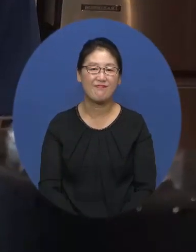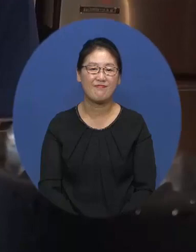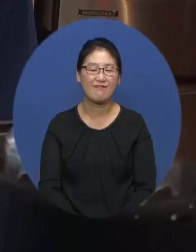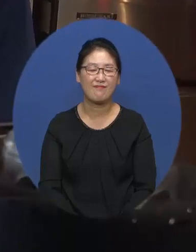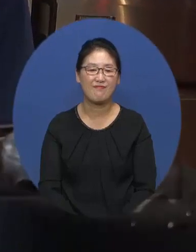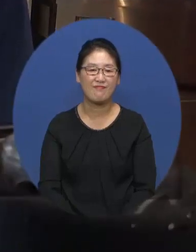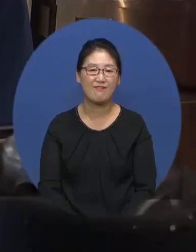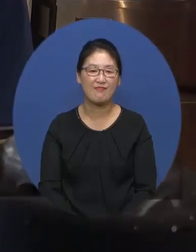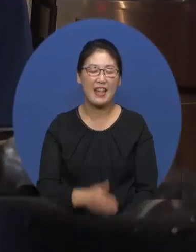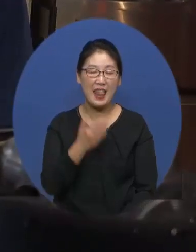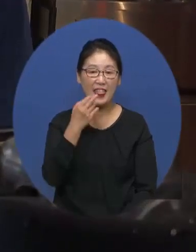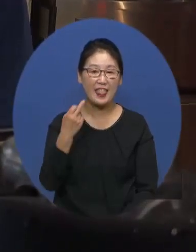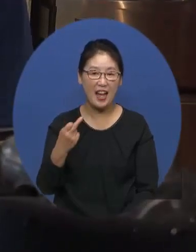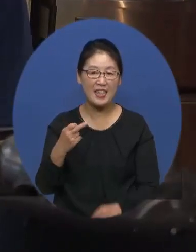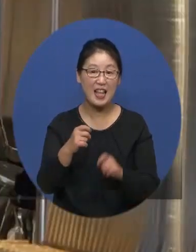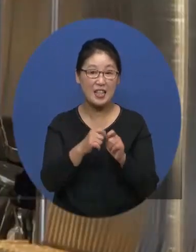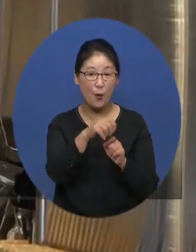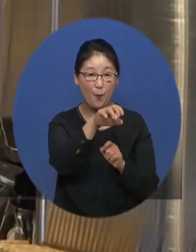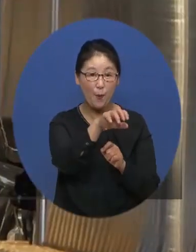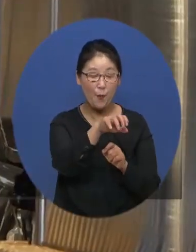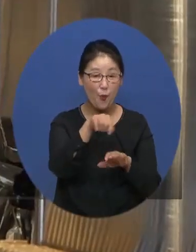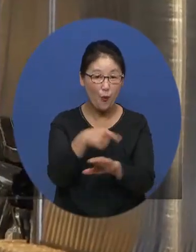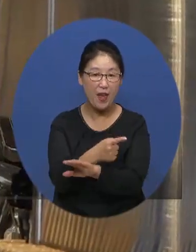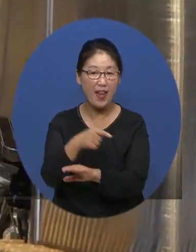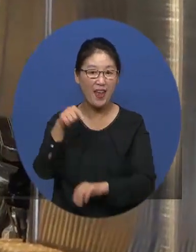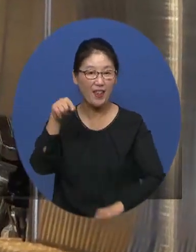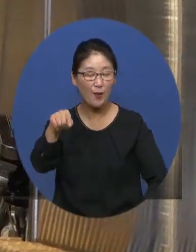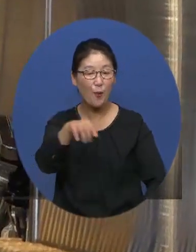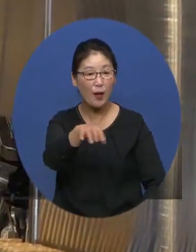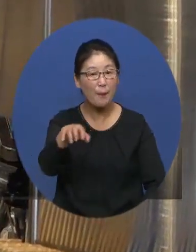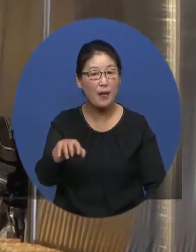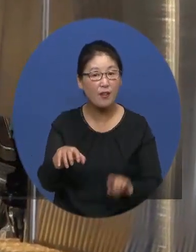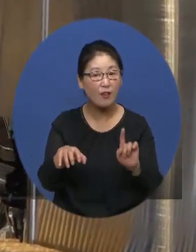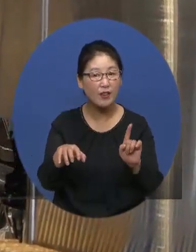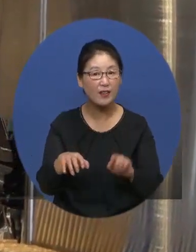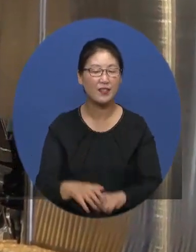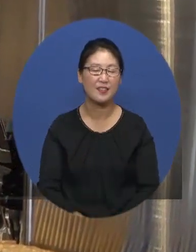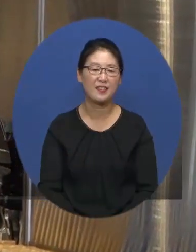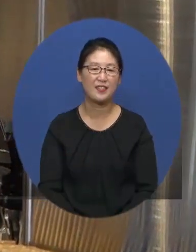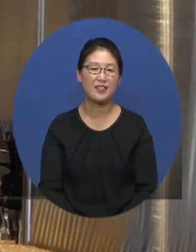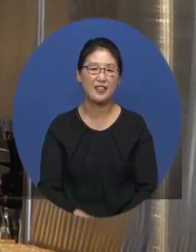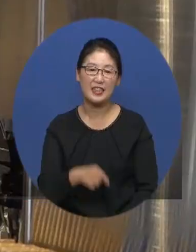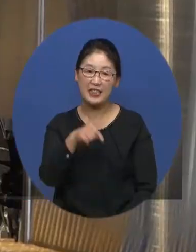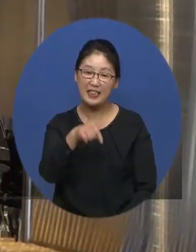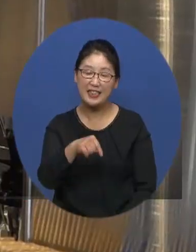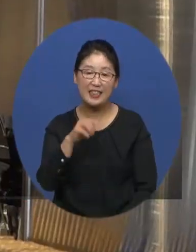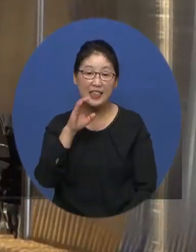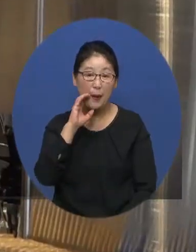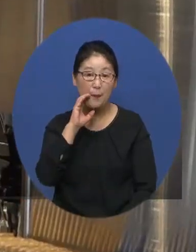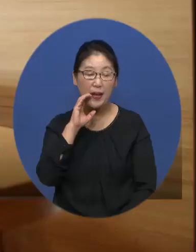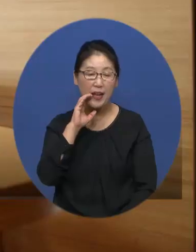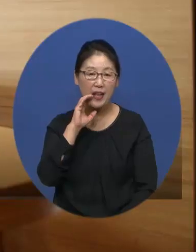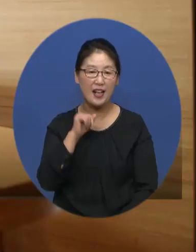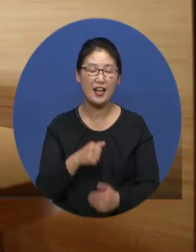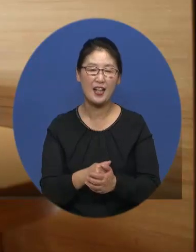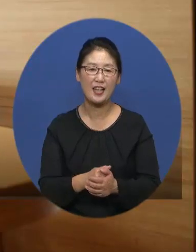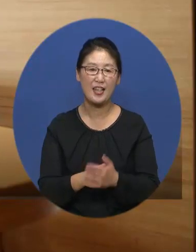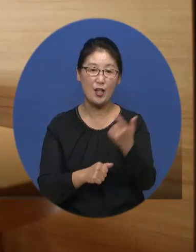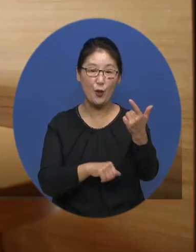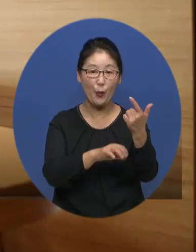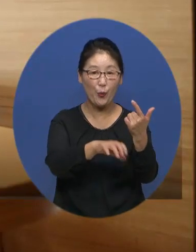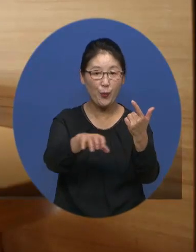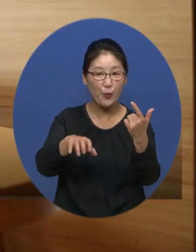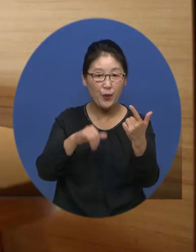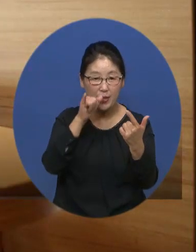이곳 당산점 외에도 드림스페이스를 만날 수 있나요? 예, 저희가 이제 드림스페이스 카페가 6군데가 있는데요.